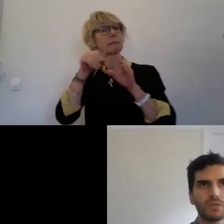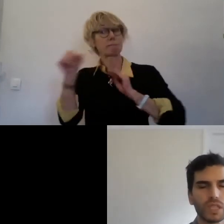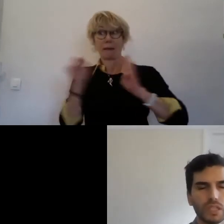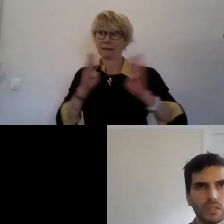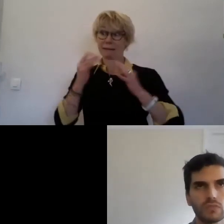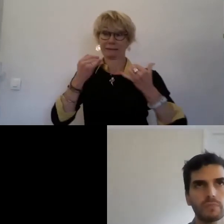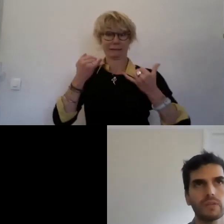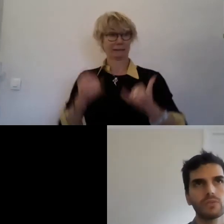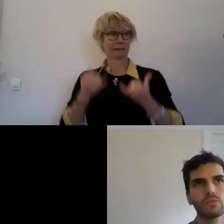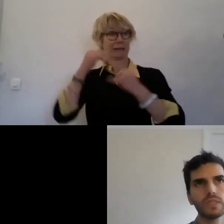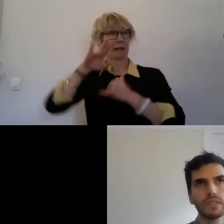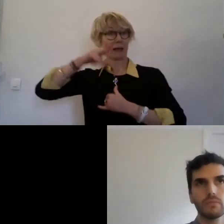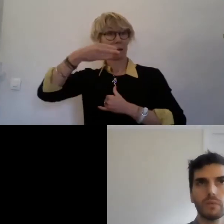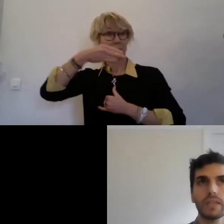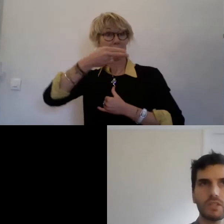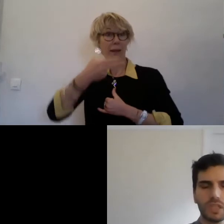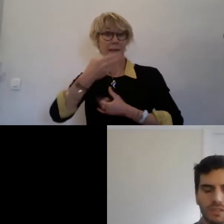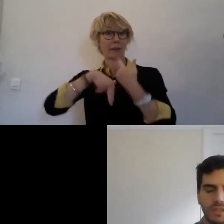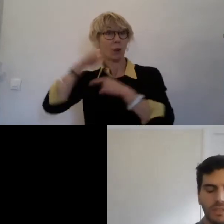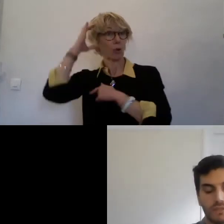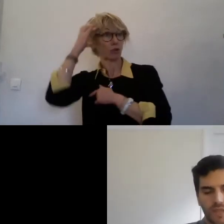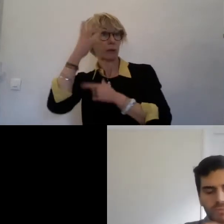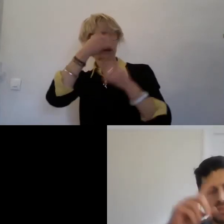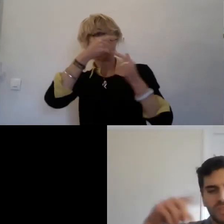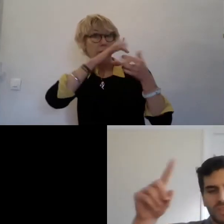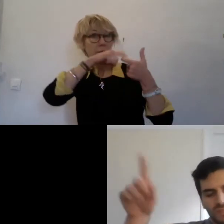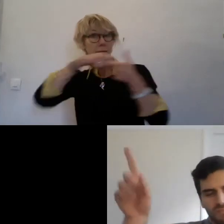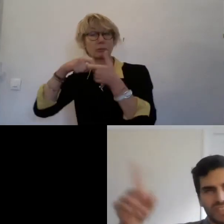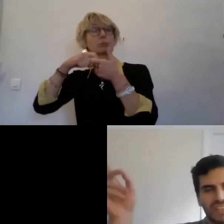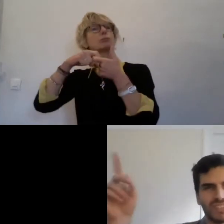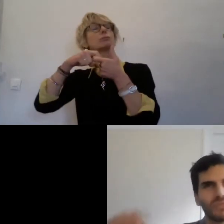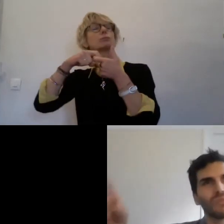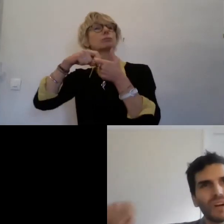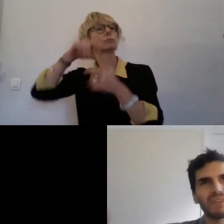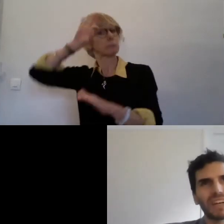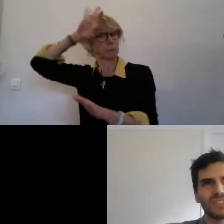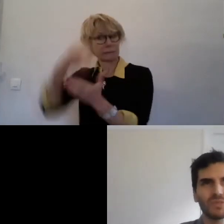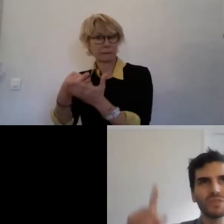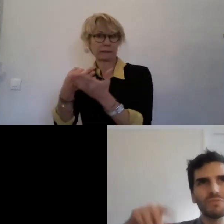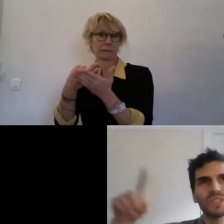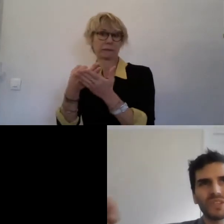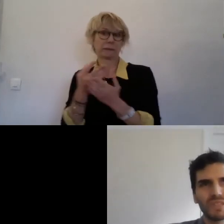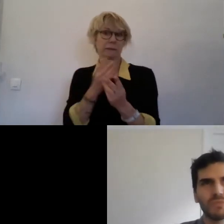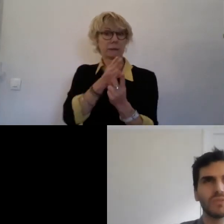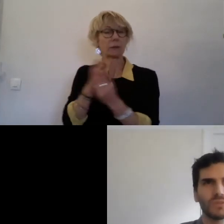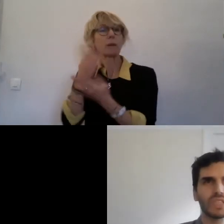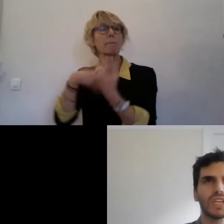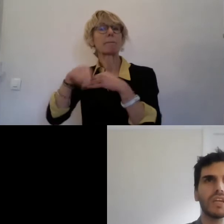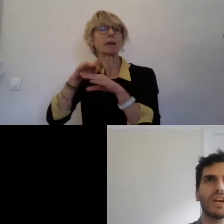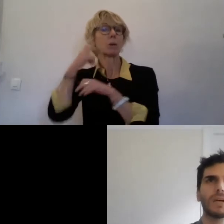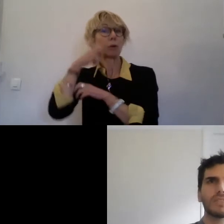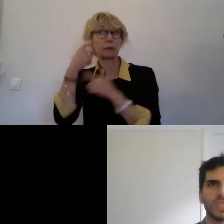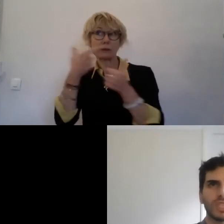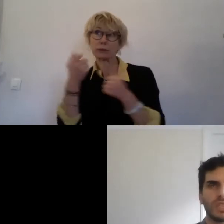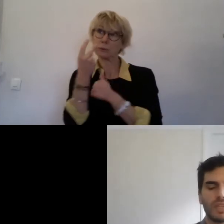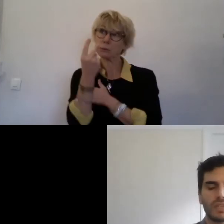de l'Orangerie. Je vous parle aujourd'hui des mots à partager. C'est un M. Au à partager, donc comme musée d'Orsay, musée d'Orangerie